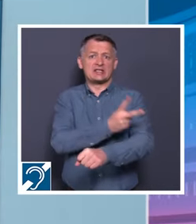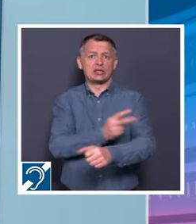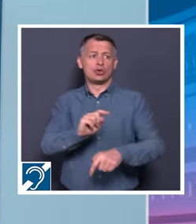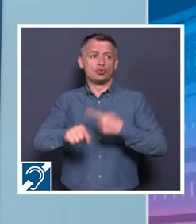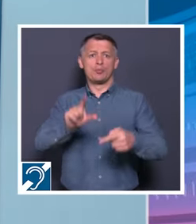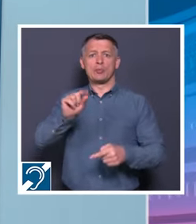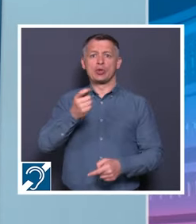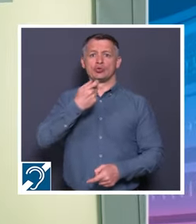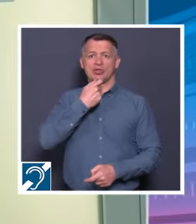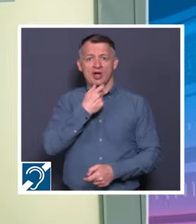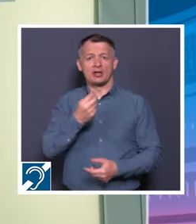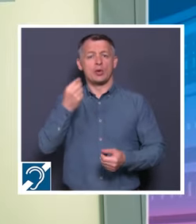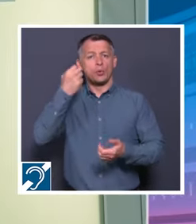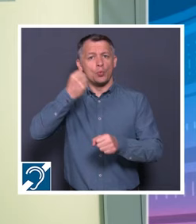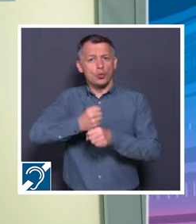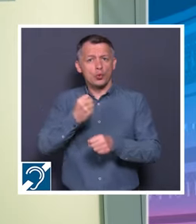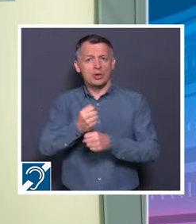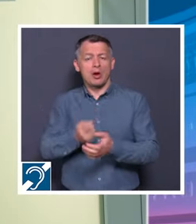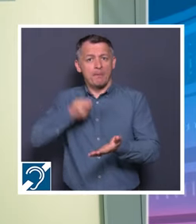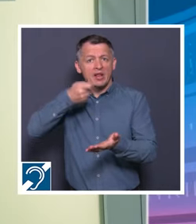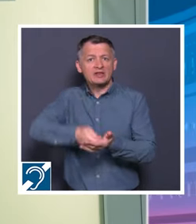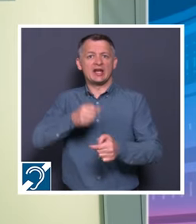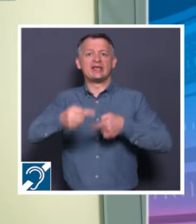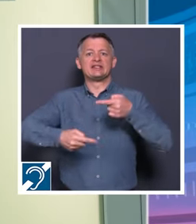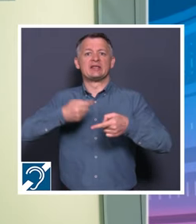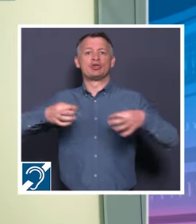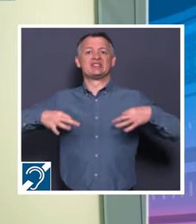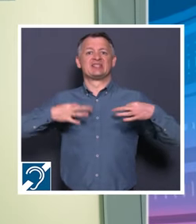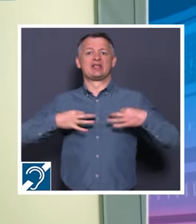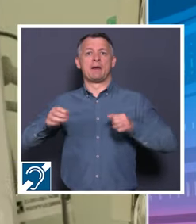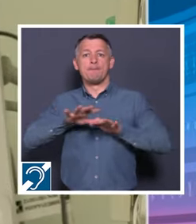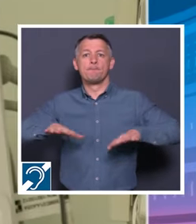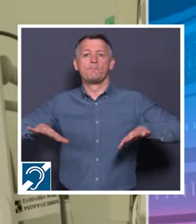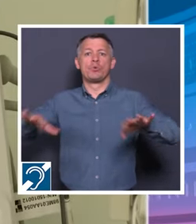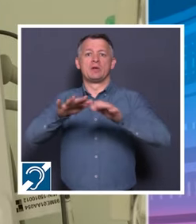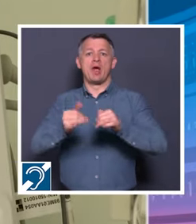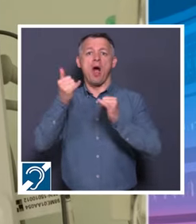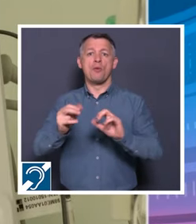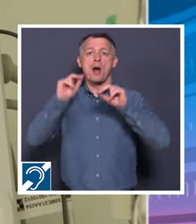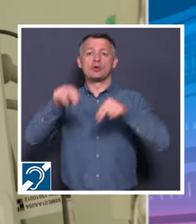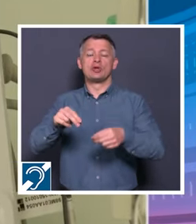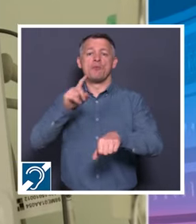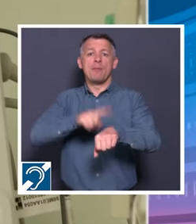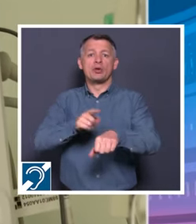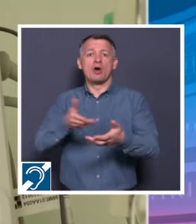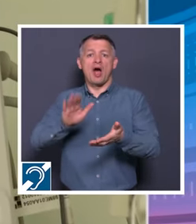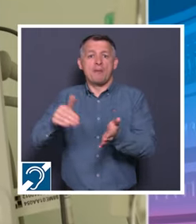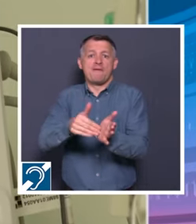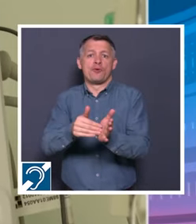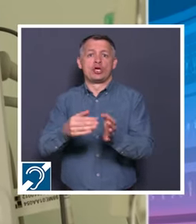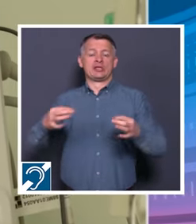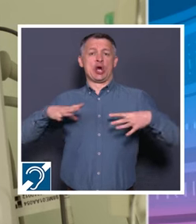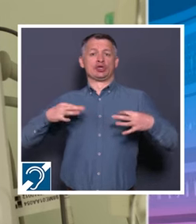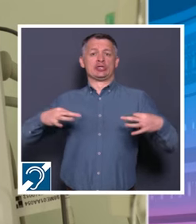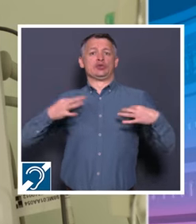de muncă și de cotizat la sistemul public, acum când am ajuns în punctul în care am nevoie de concediu medical, în